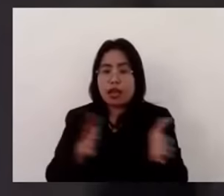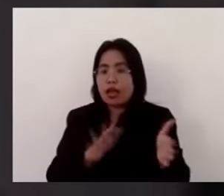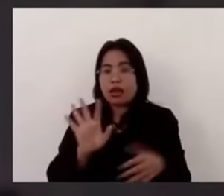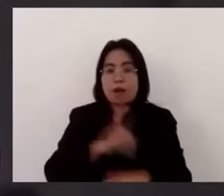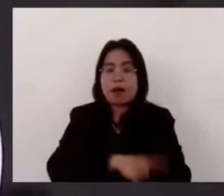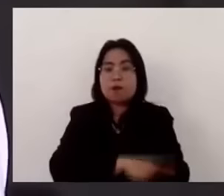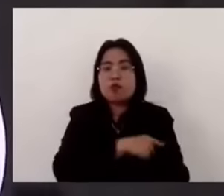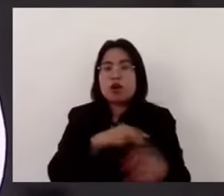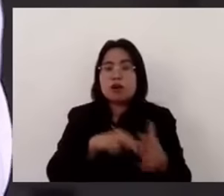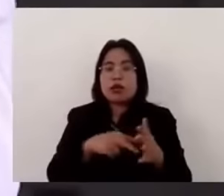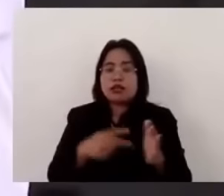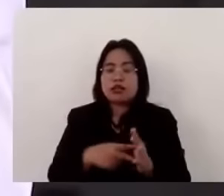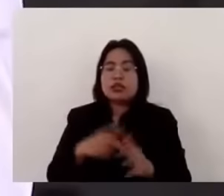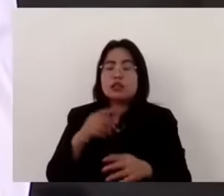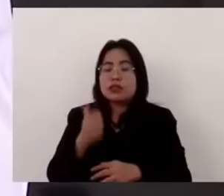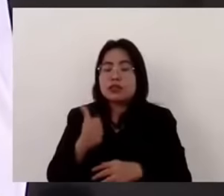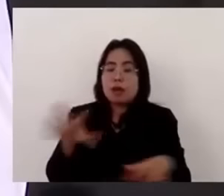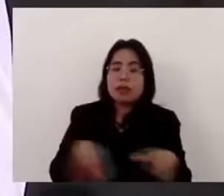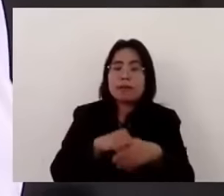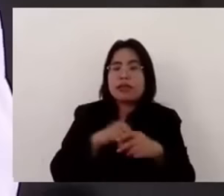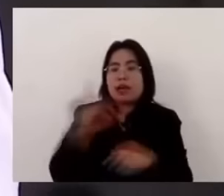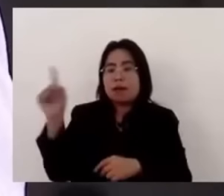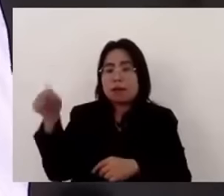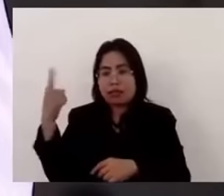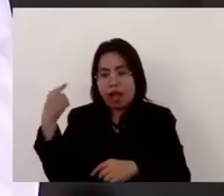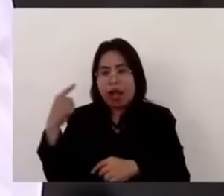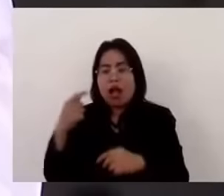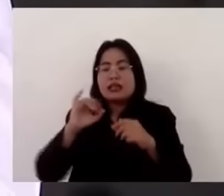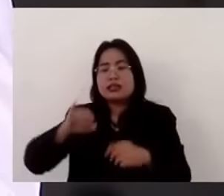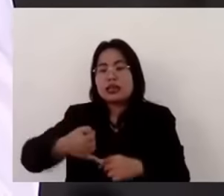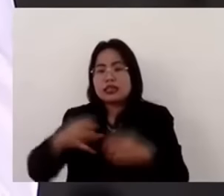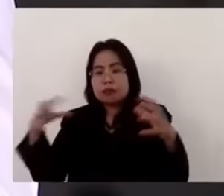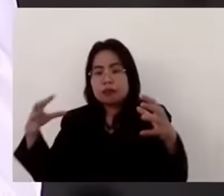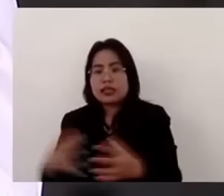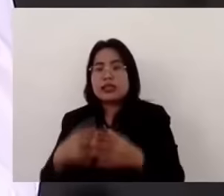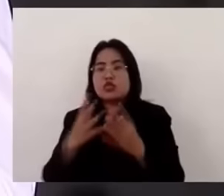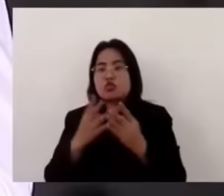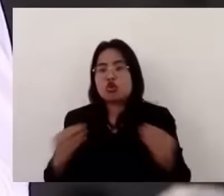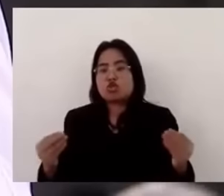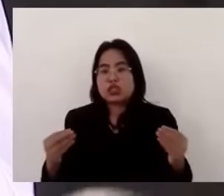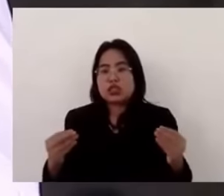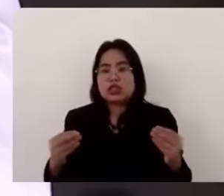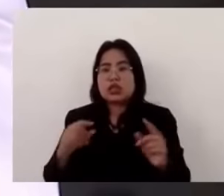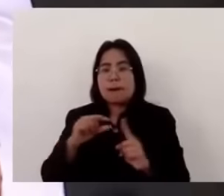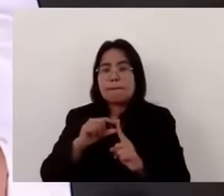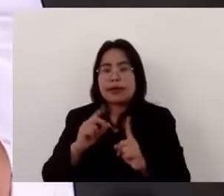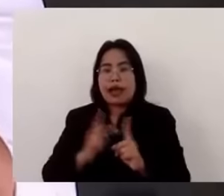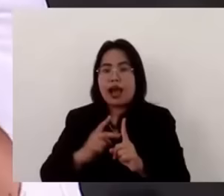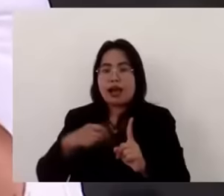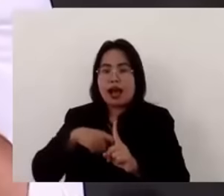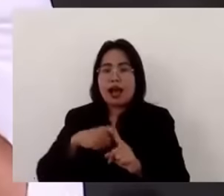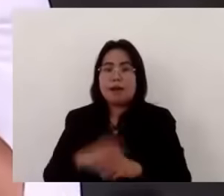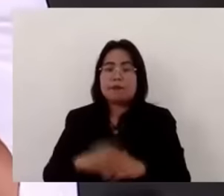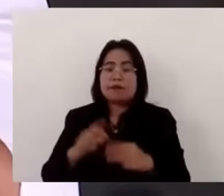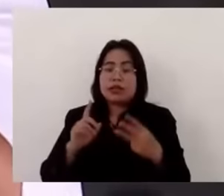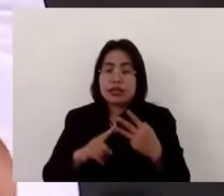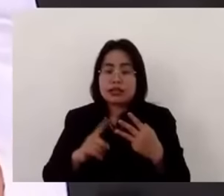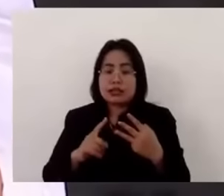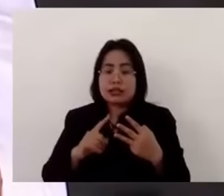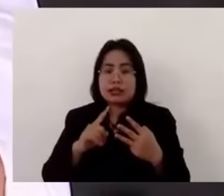maka tripartite bisa melibatkan pemerintah menjadi bagian dari solusi e PHK nah ketika